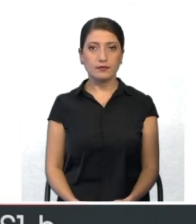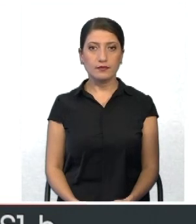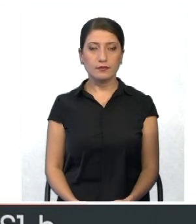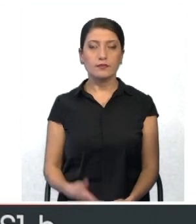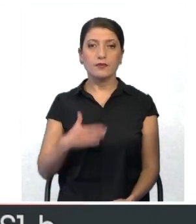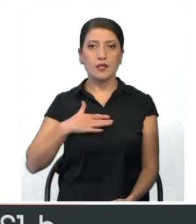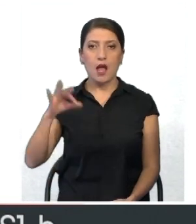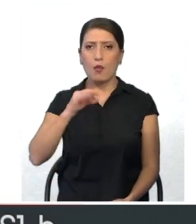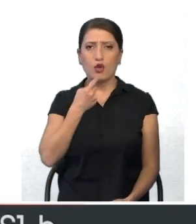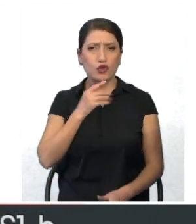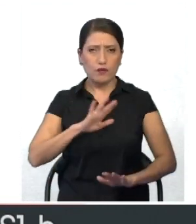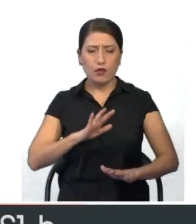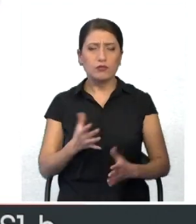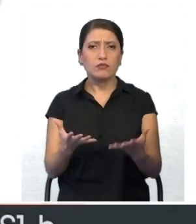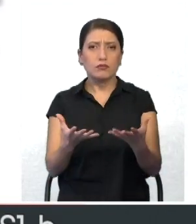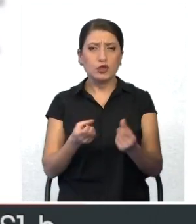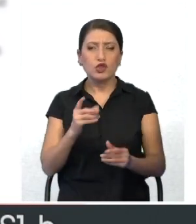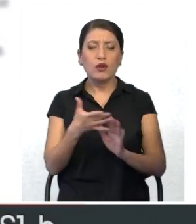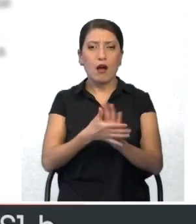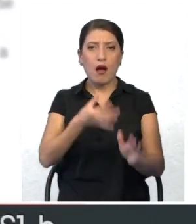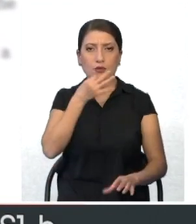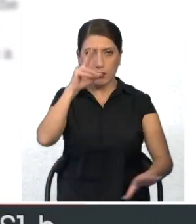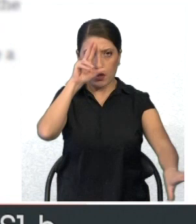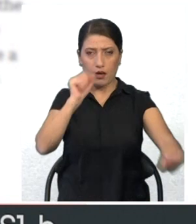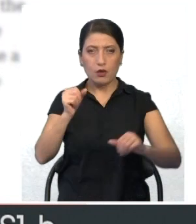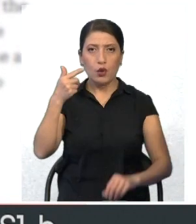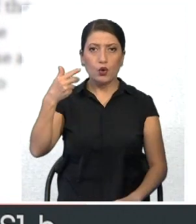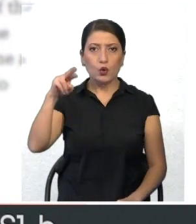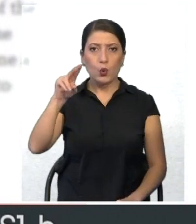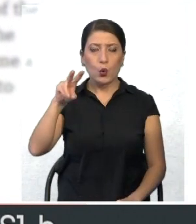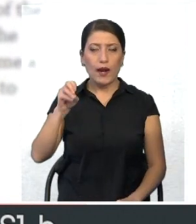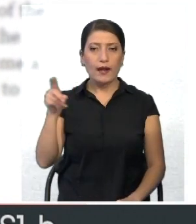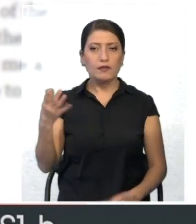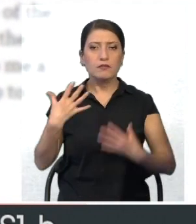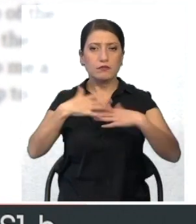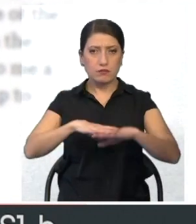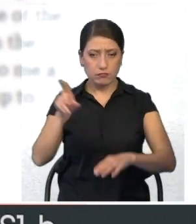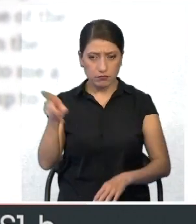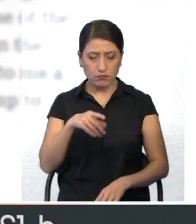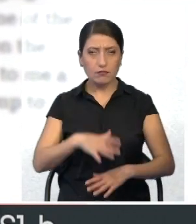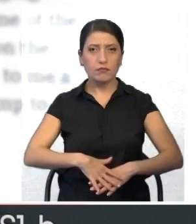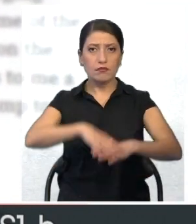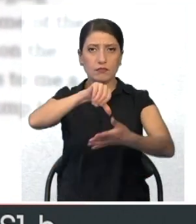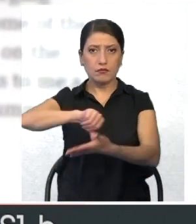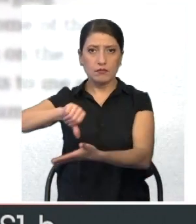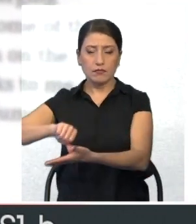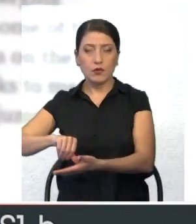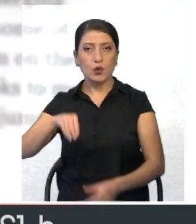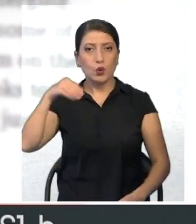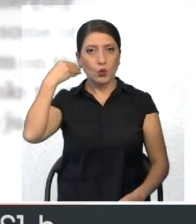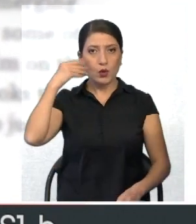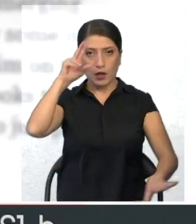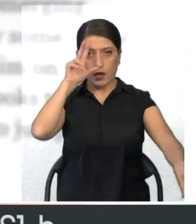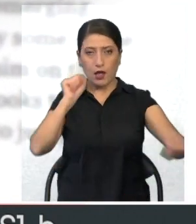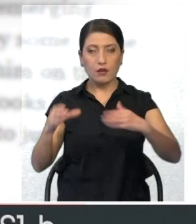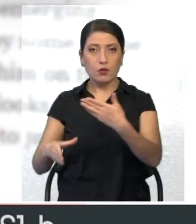Ինձ համար դժվար չէ ընդունել այն, ինչ ասում է կառավարությունը։ Գյուլենականները ներգրավված են եղել այս հեղաշրջման մեջ։ Թուրքիայի